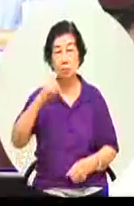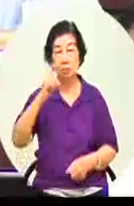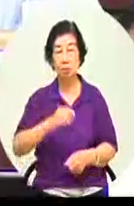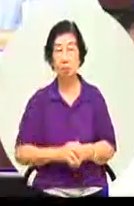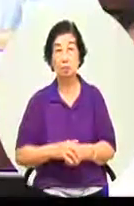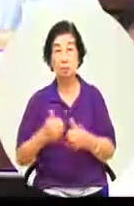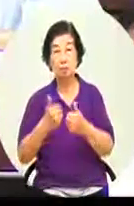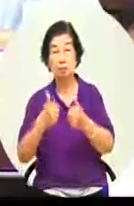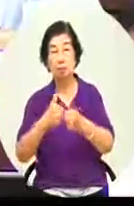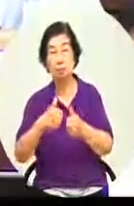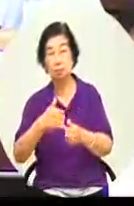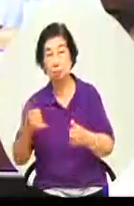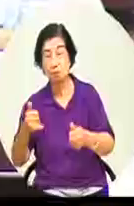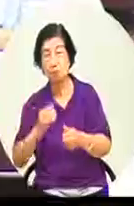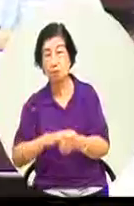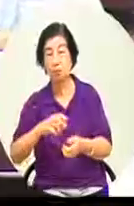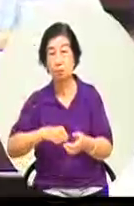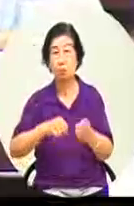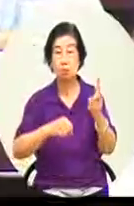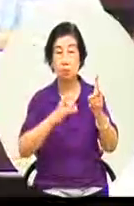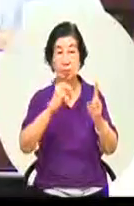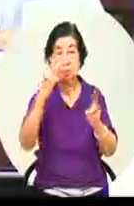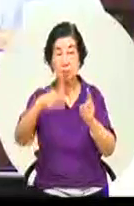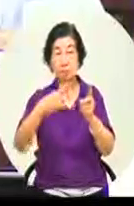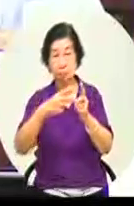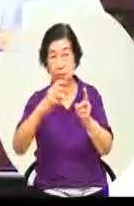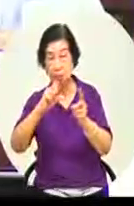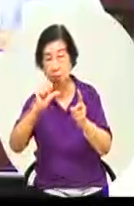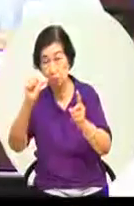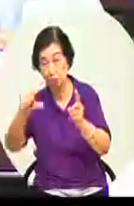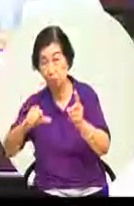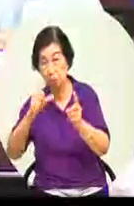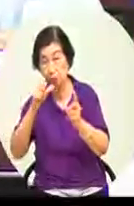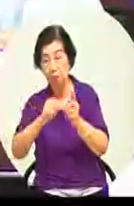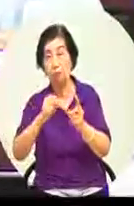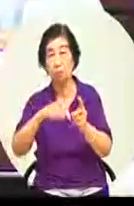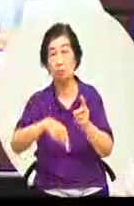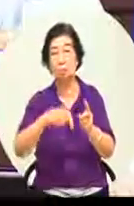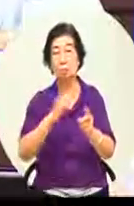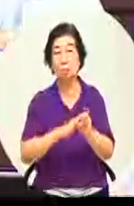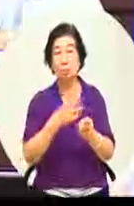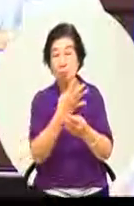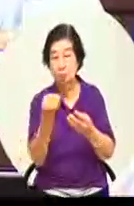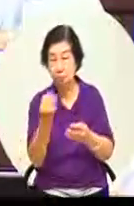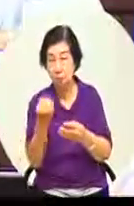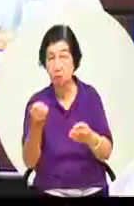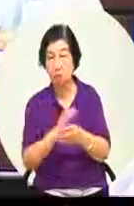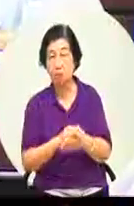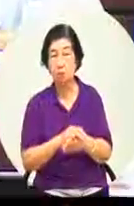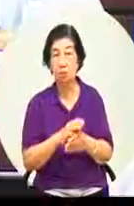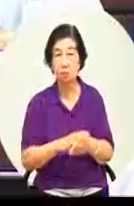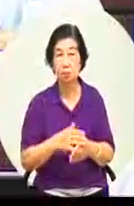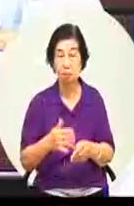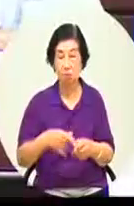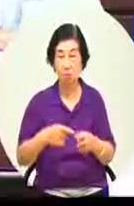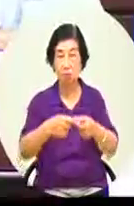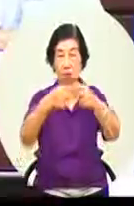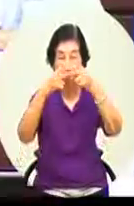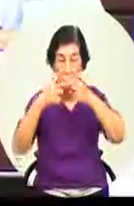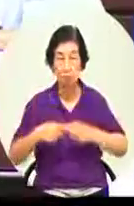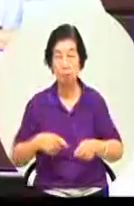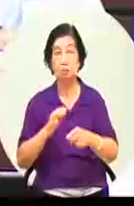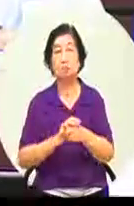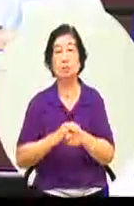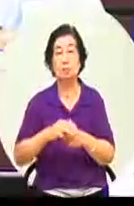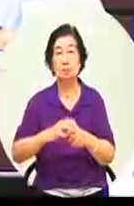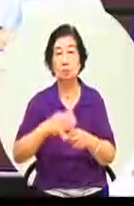刚提到的是103年到105年，那这个数据是103年，我们到高雄的观光客的统计是